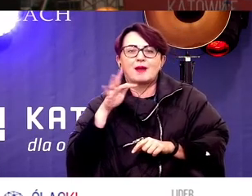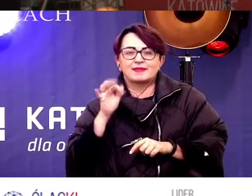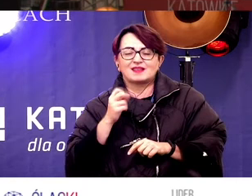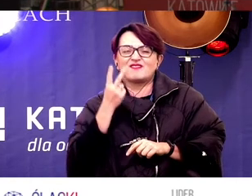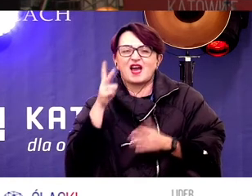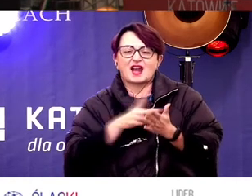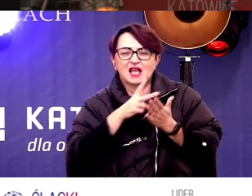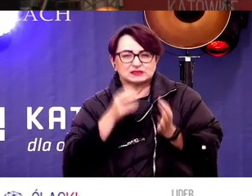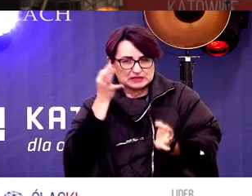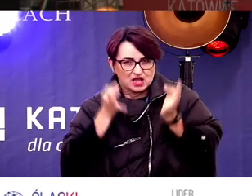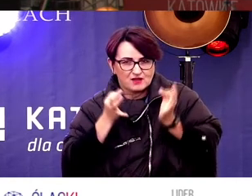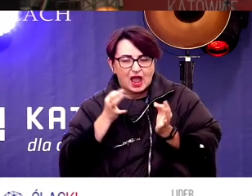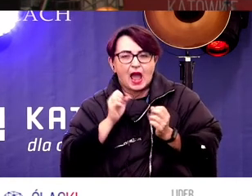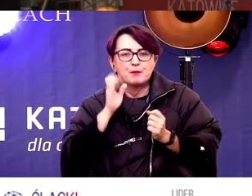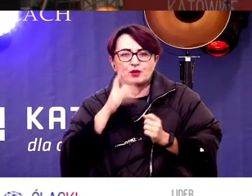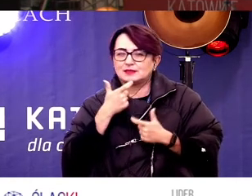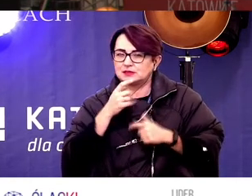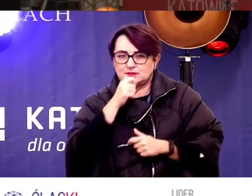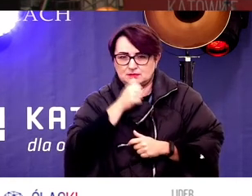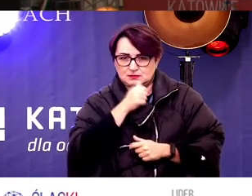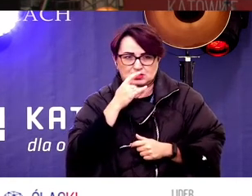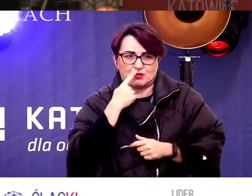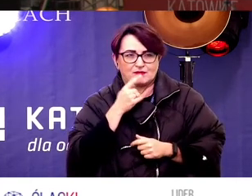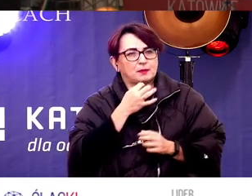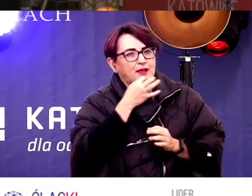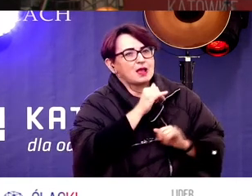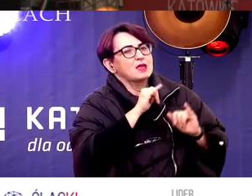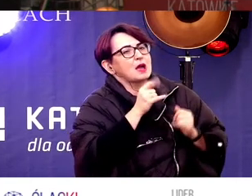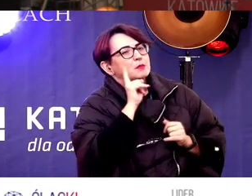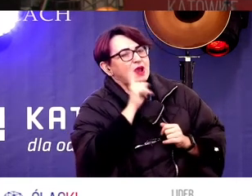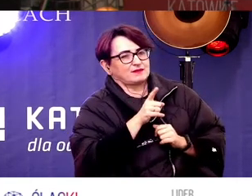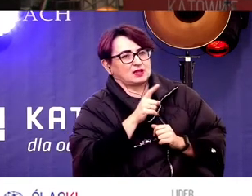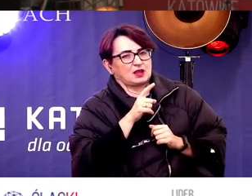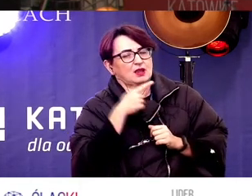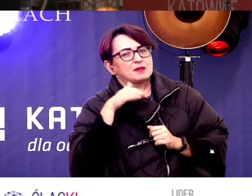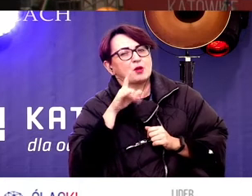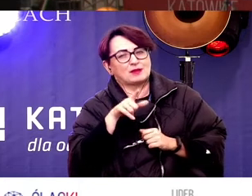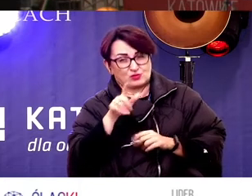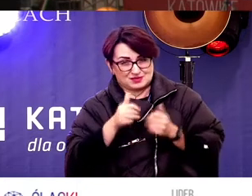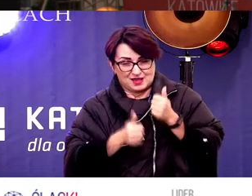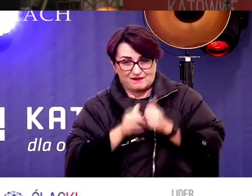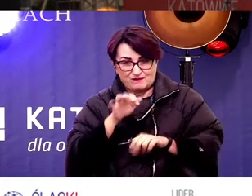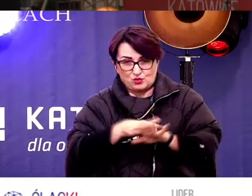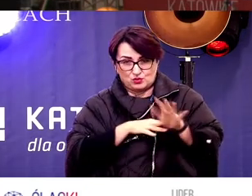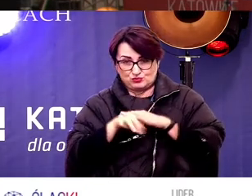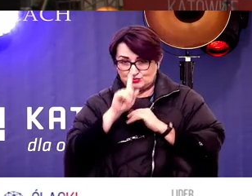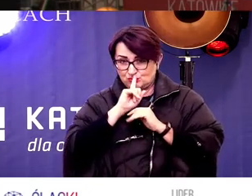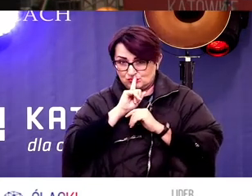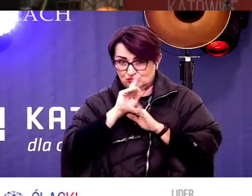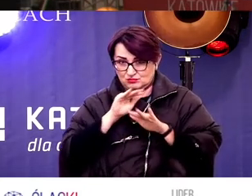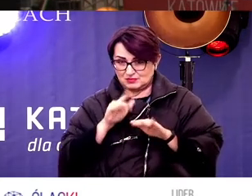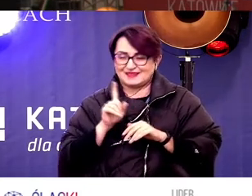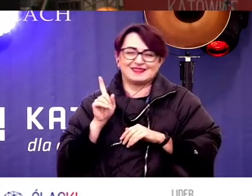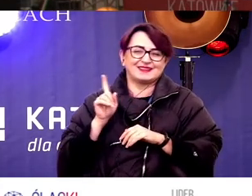się zastanowi, zanim nic nie powie. Jak to jest w tej dyplomacji? Czy rzeczywiście to jest taki milczący zawód? Nie, to nie